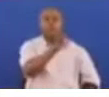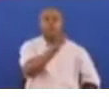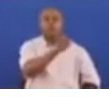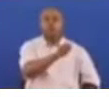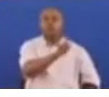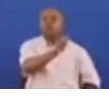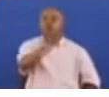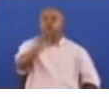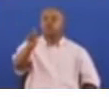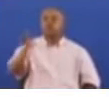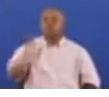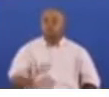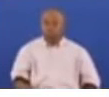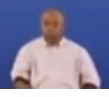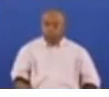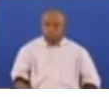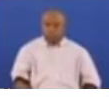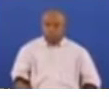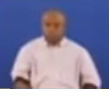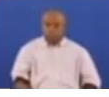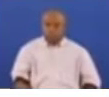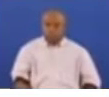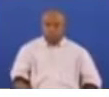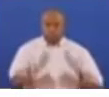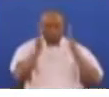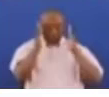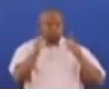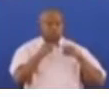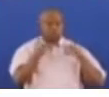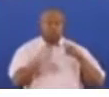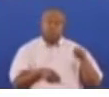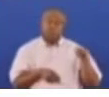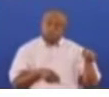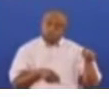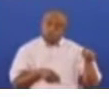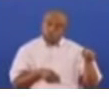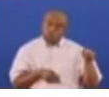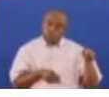Tanzania kwamba Mheshimiwa Gwajima Josephat